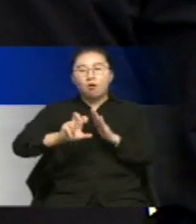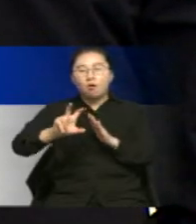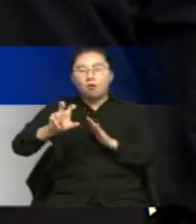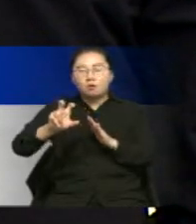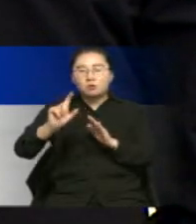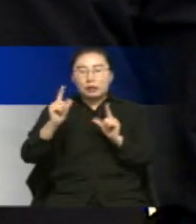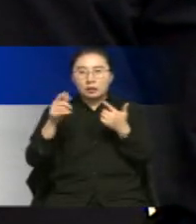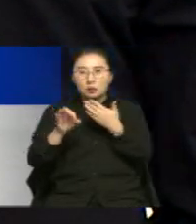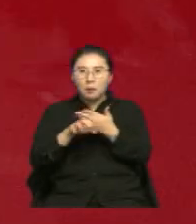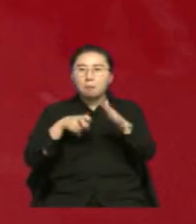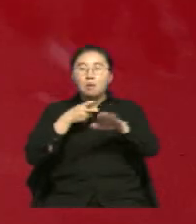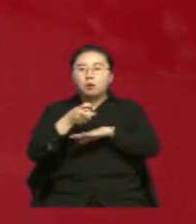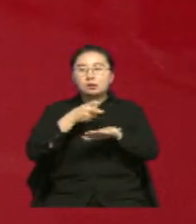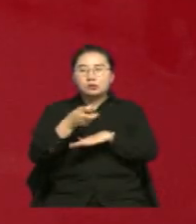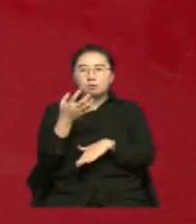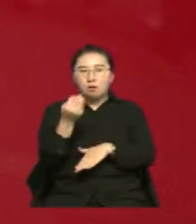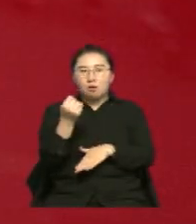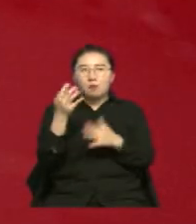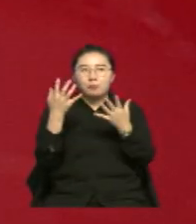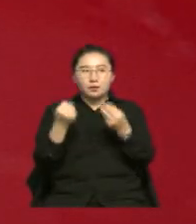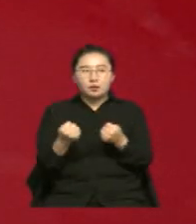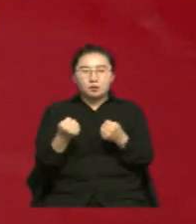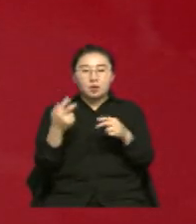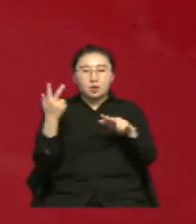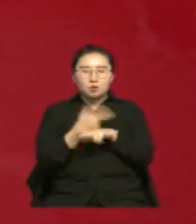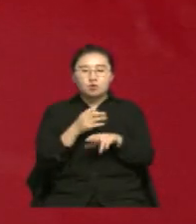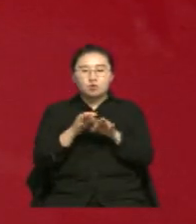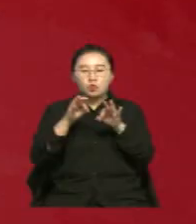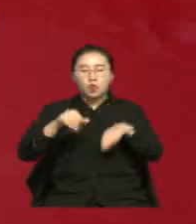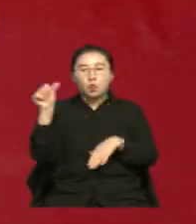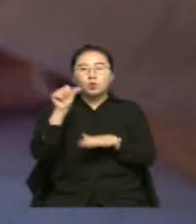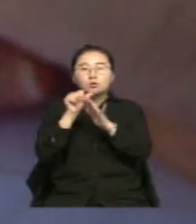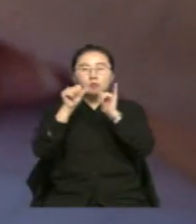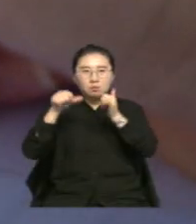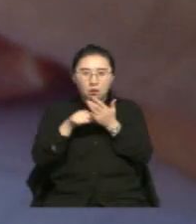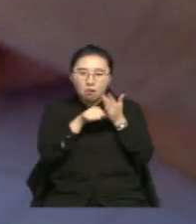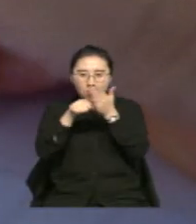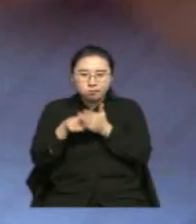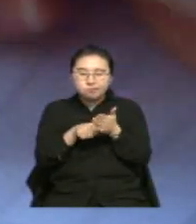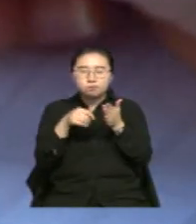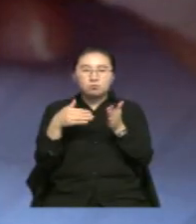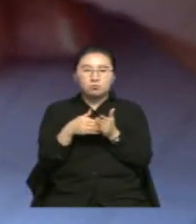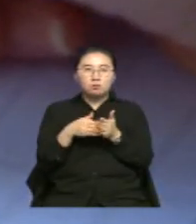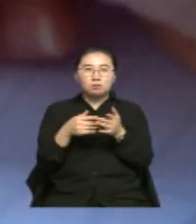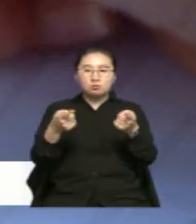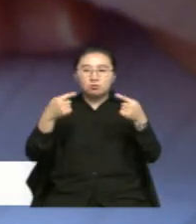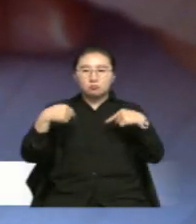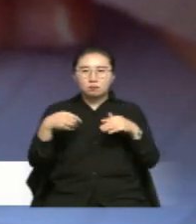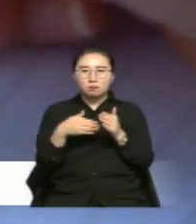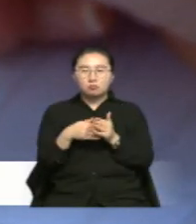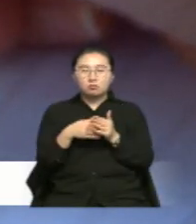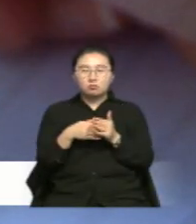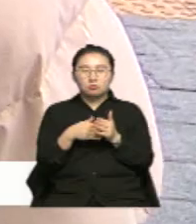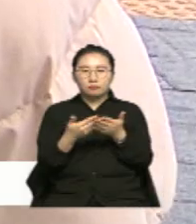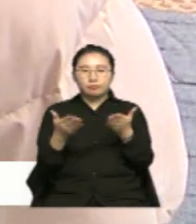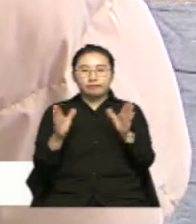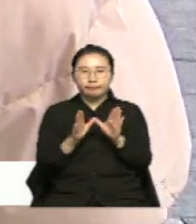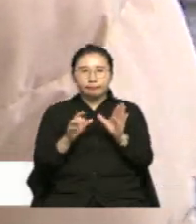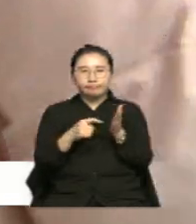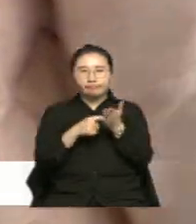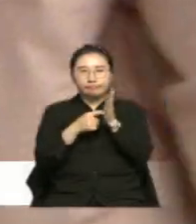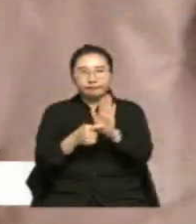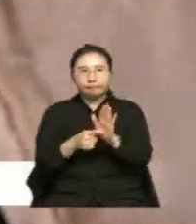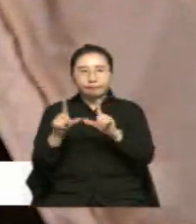정거장은 믿겨 지나가야 돼. 작은 동네에서 일주일 새 5천 명이 넘는 주민들이 서명에 동참했습니다. 동네의